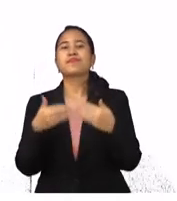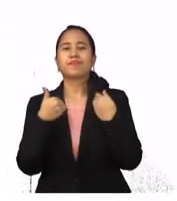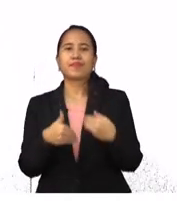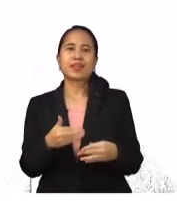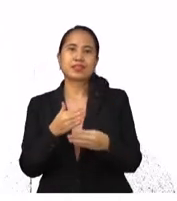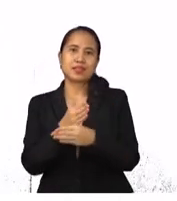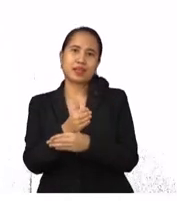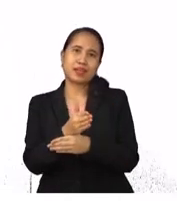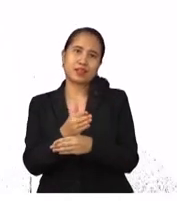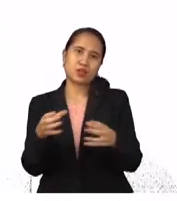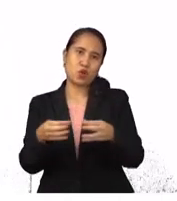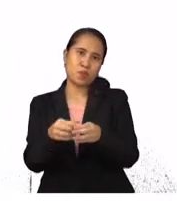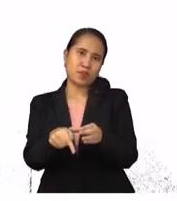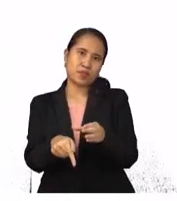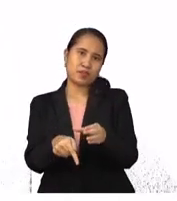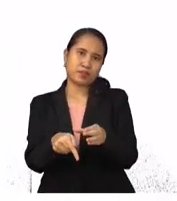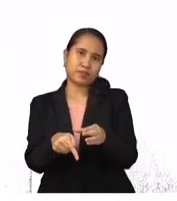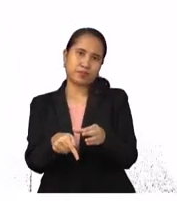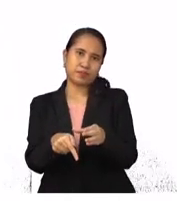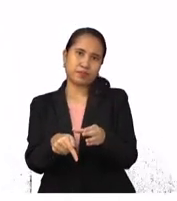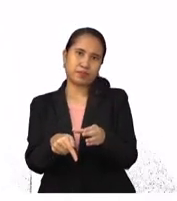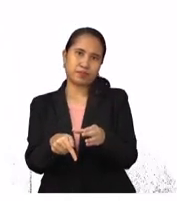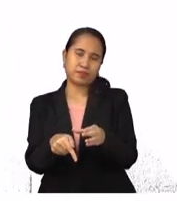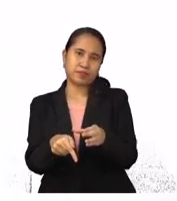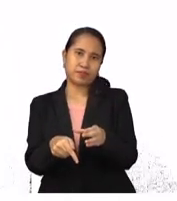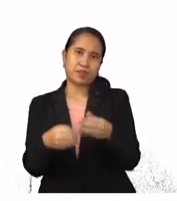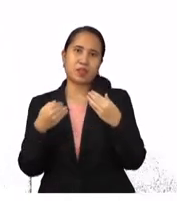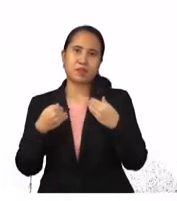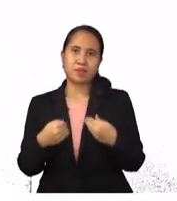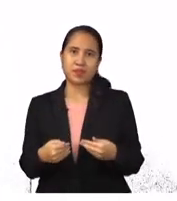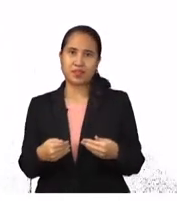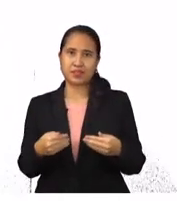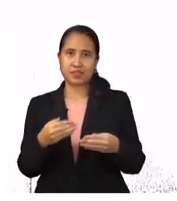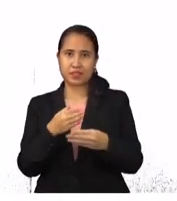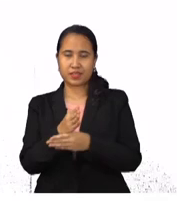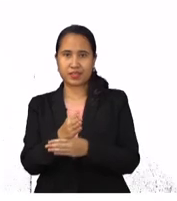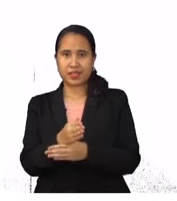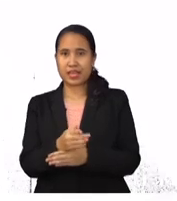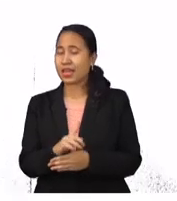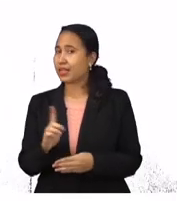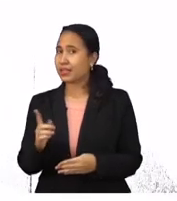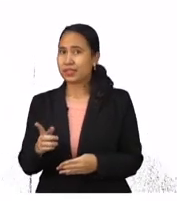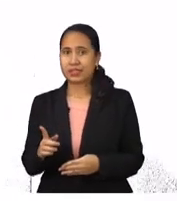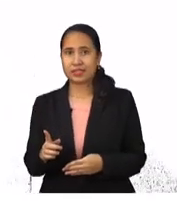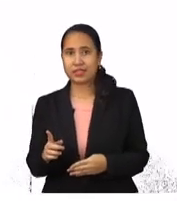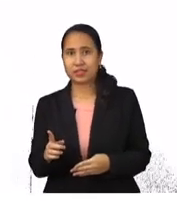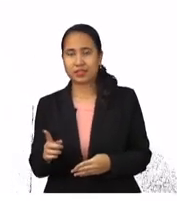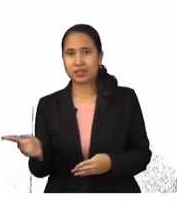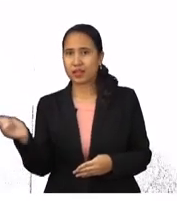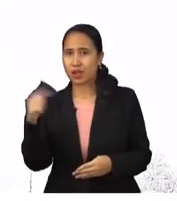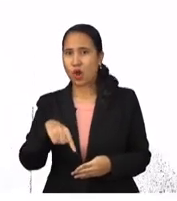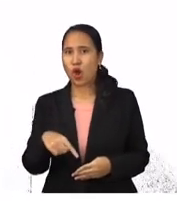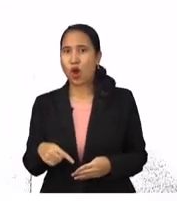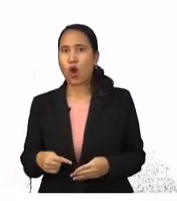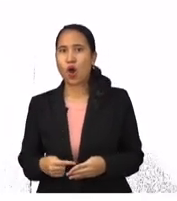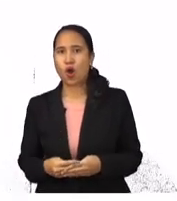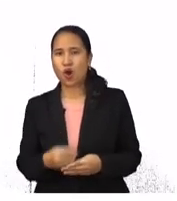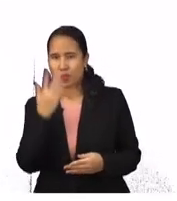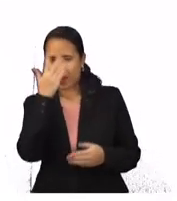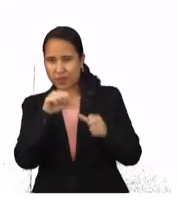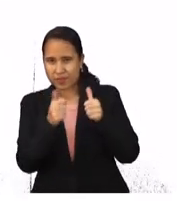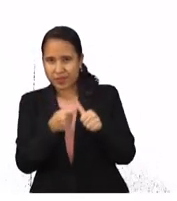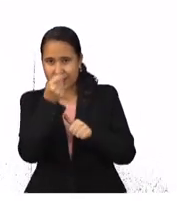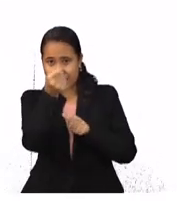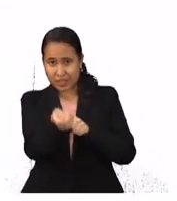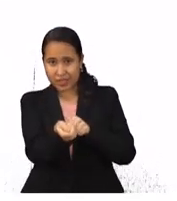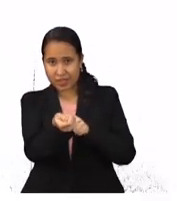Mens, als het Inter-Amerikaanse Hof voor de Rechten van de Mens niet in aanmerking te komen voor amnestieverlening. Het